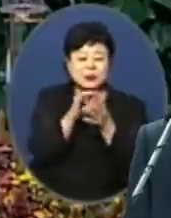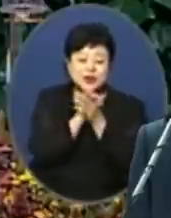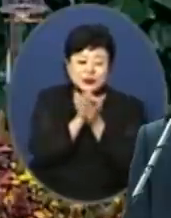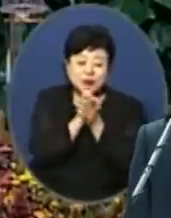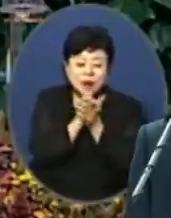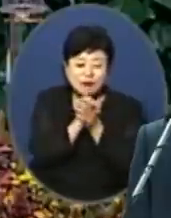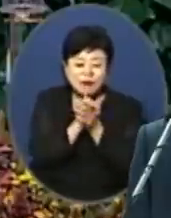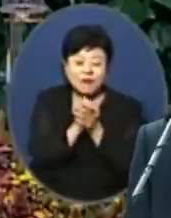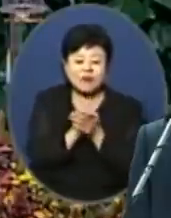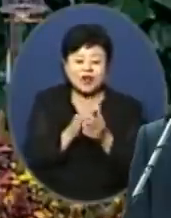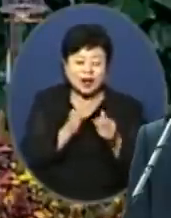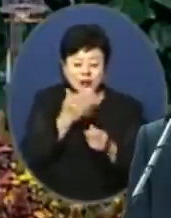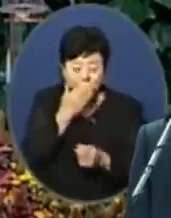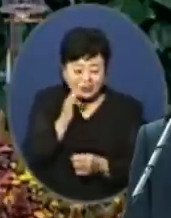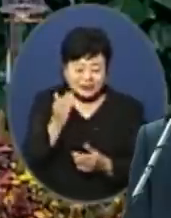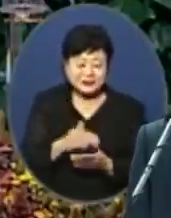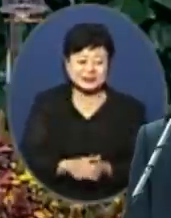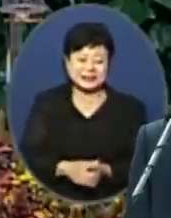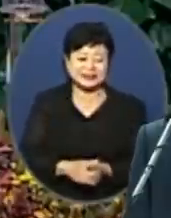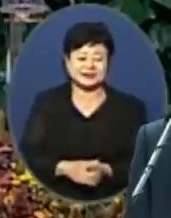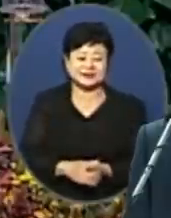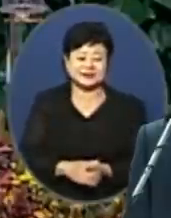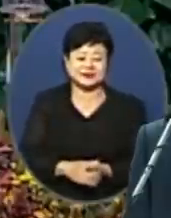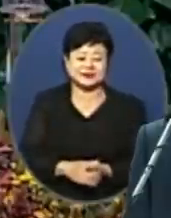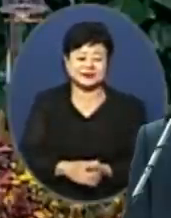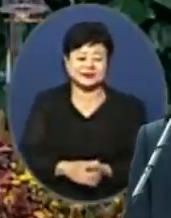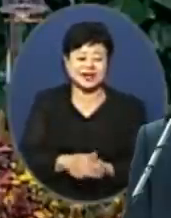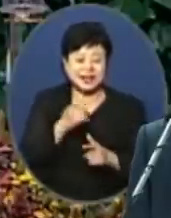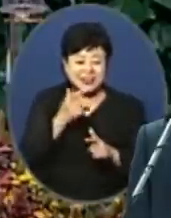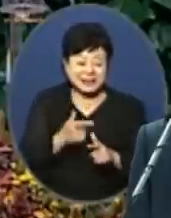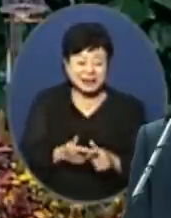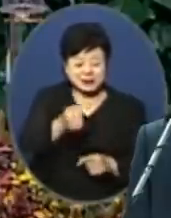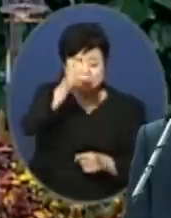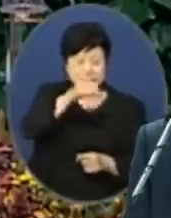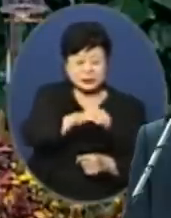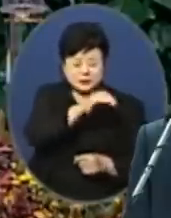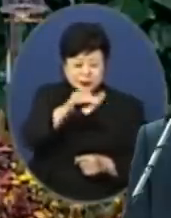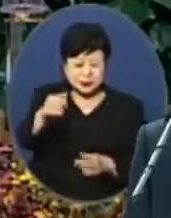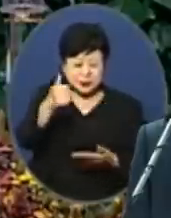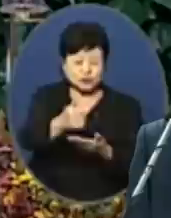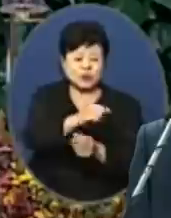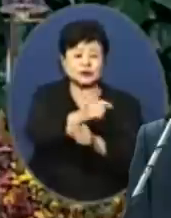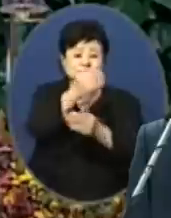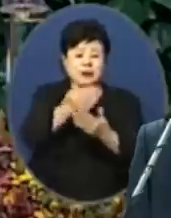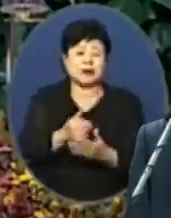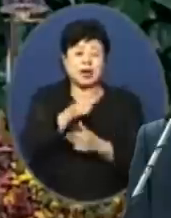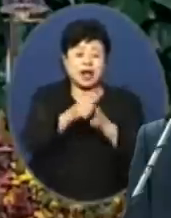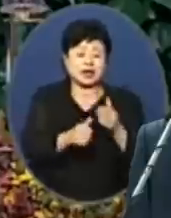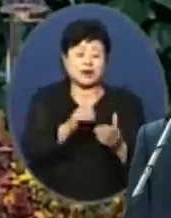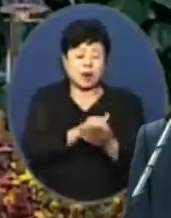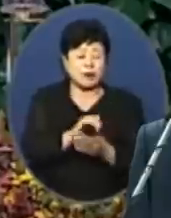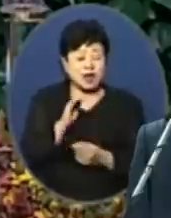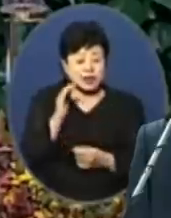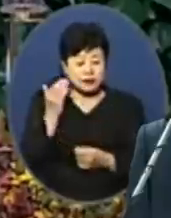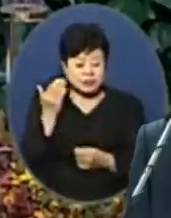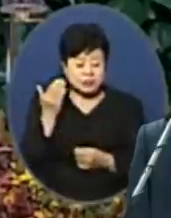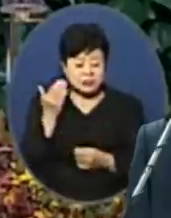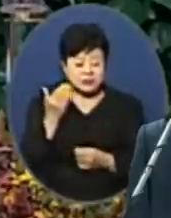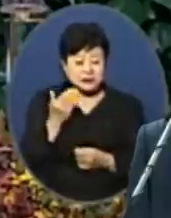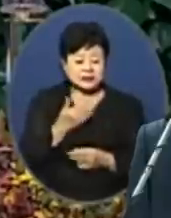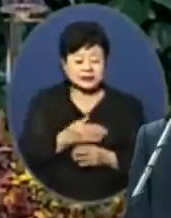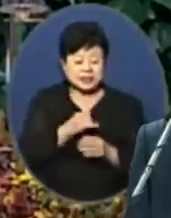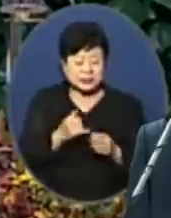기도하고 간구할 수 있게 된 것입니다. 예수님의 십자가로 우리는 죄를 용서받고 하나님과 화목하게 되었으니